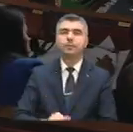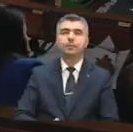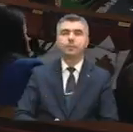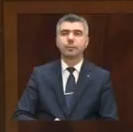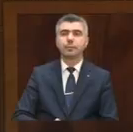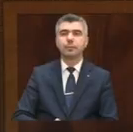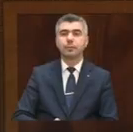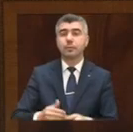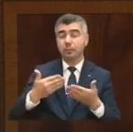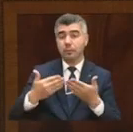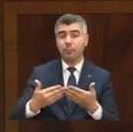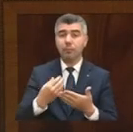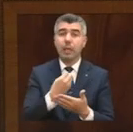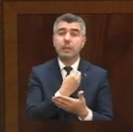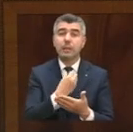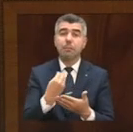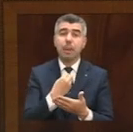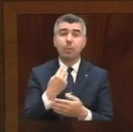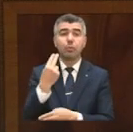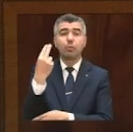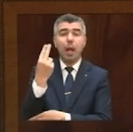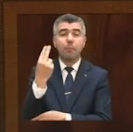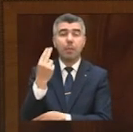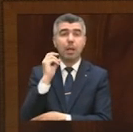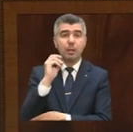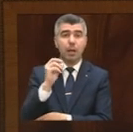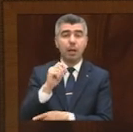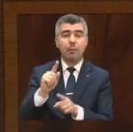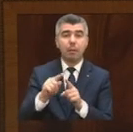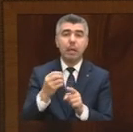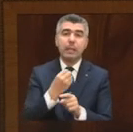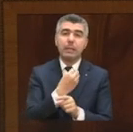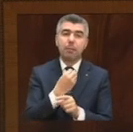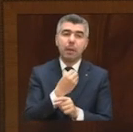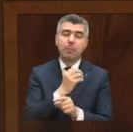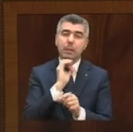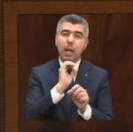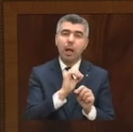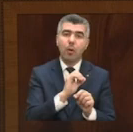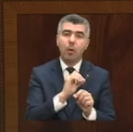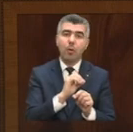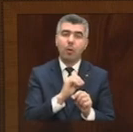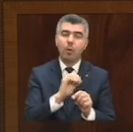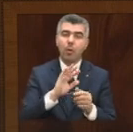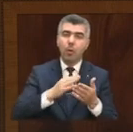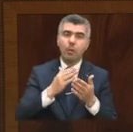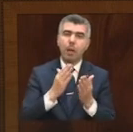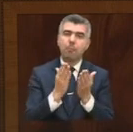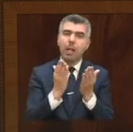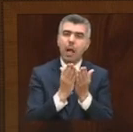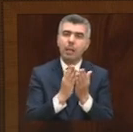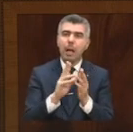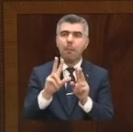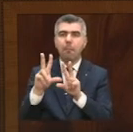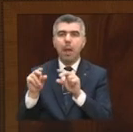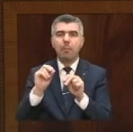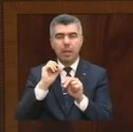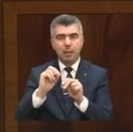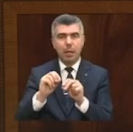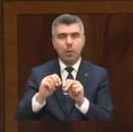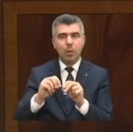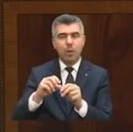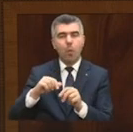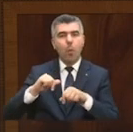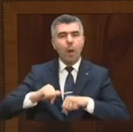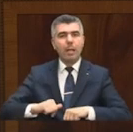اعاده النظر في كليه الطب كليه الطب علاش ما ترجعش سبعه الكليه الصحه بحالها بحال بعض المدارس ديال الهندسه اللي تابعين لواحد القطاعات